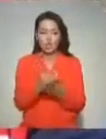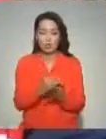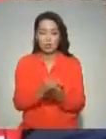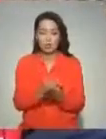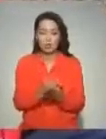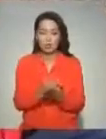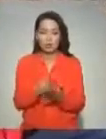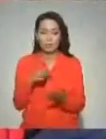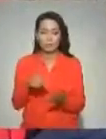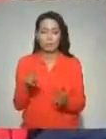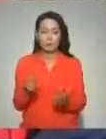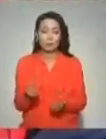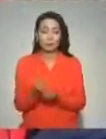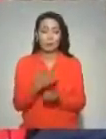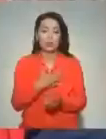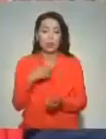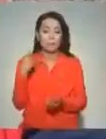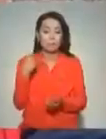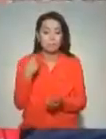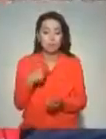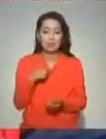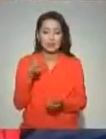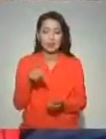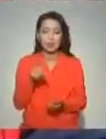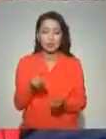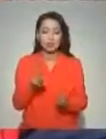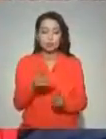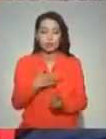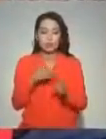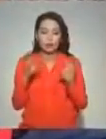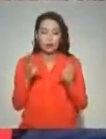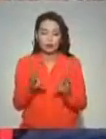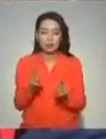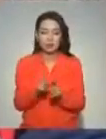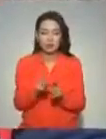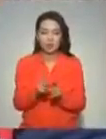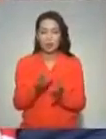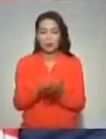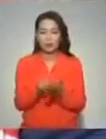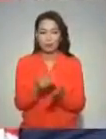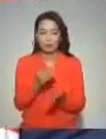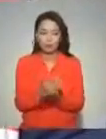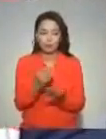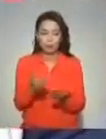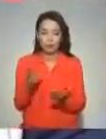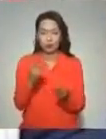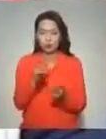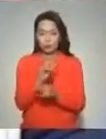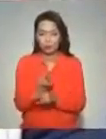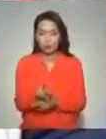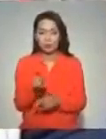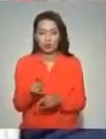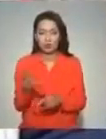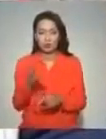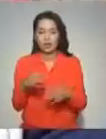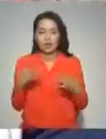Я здесь, чтобы поддержать нашего президента. Я также здесь, потому что наша конституция разрушается, и свобода слова – первая поправка. Они медленно